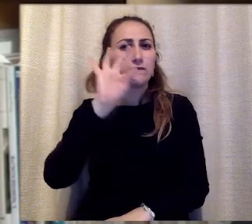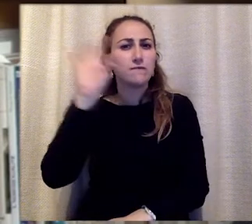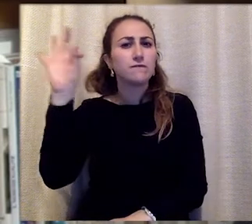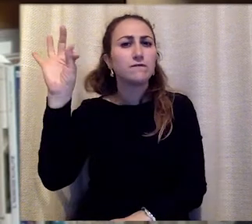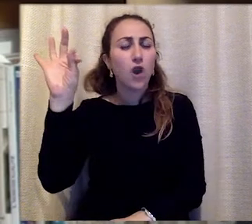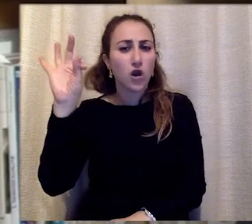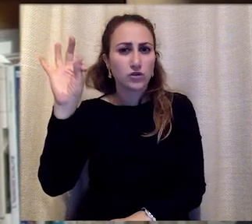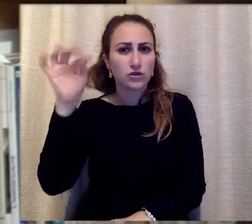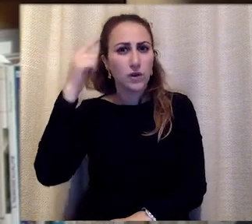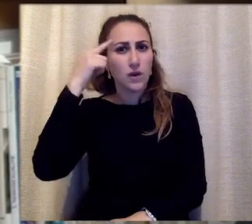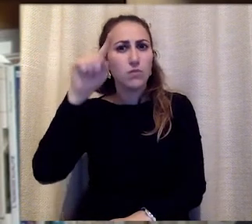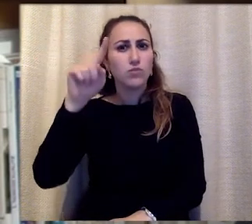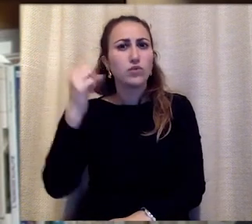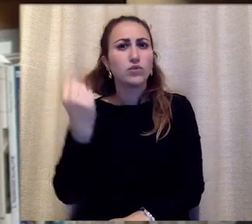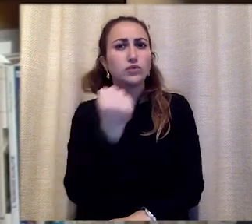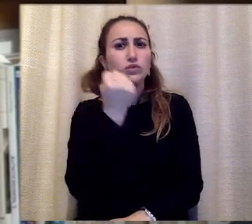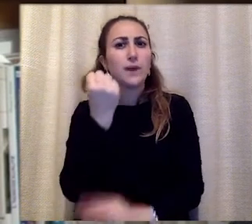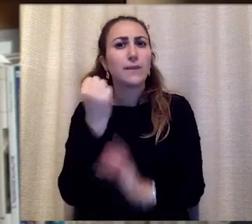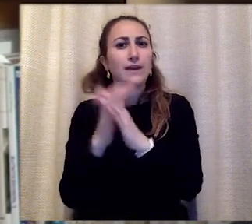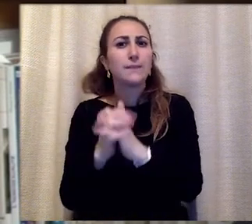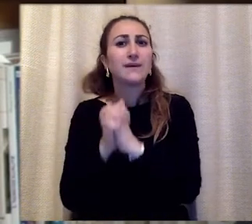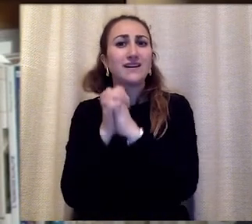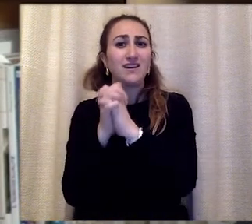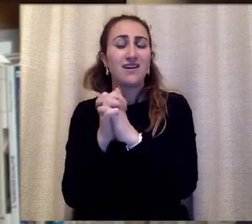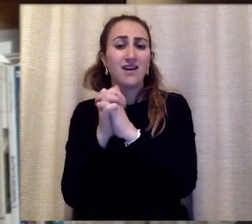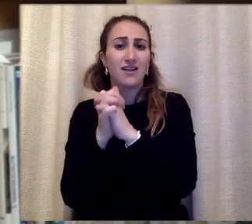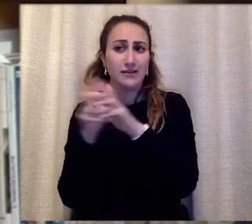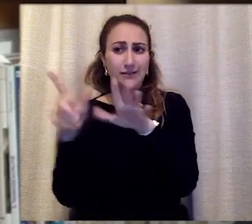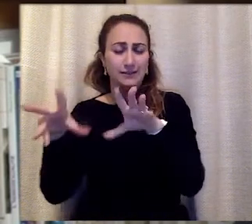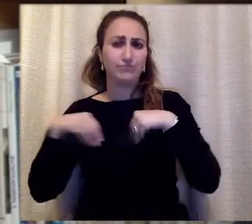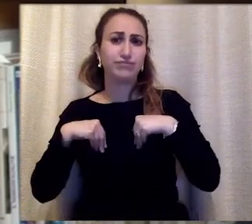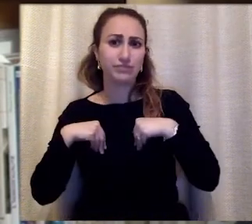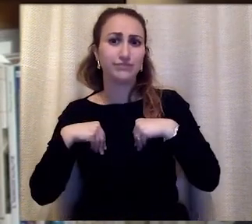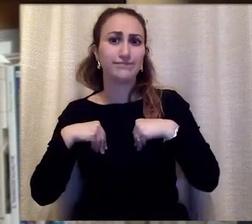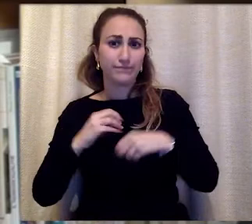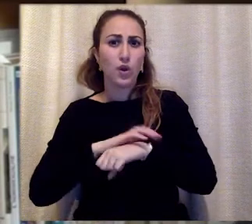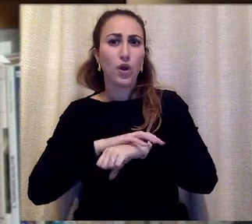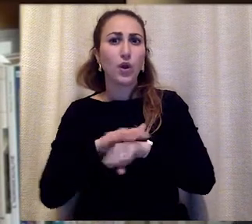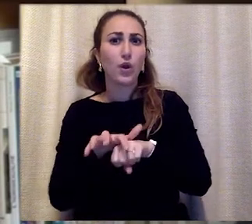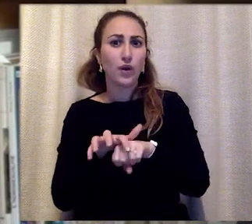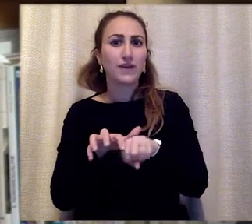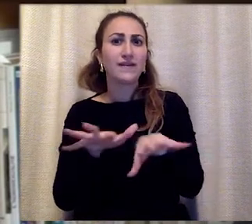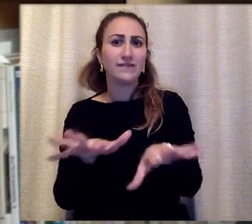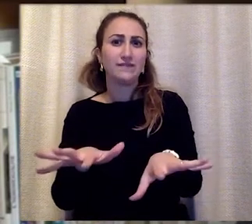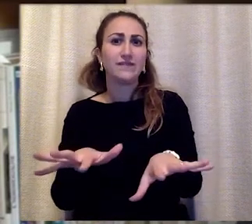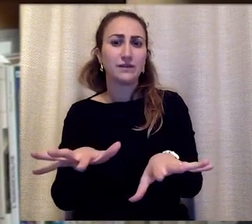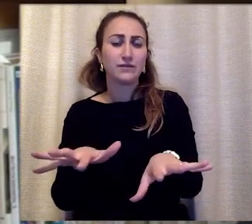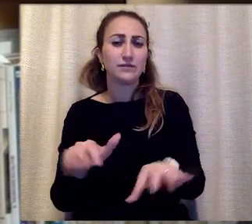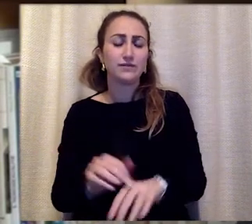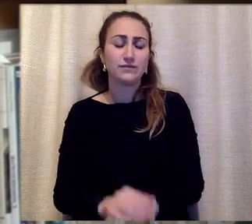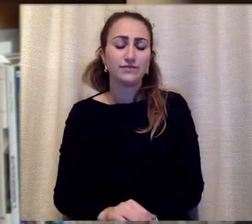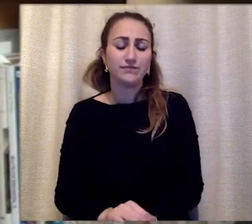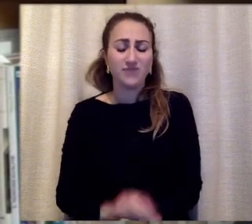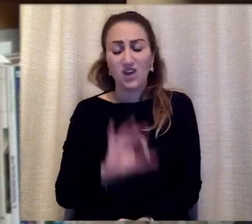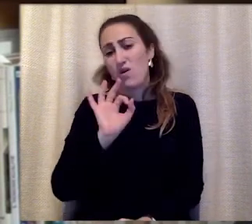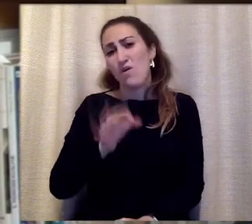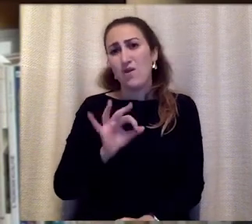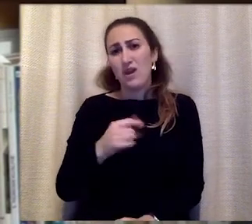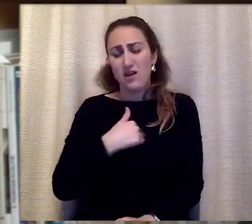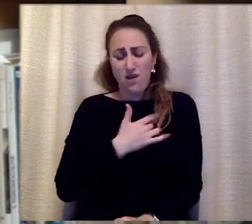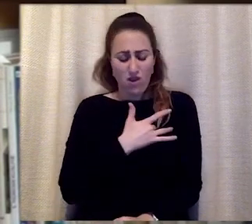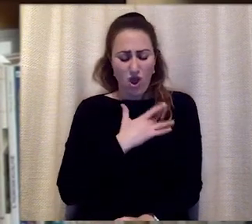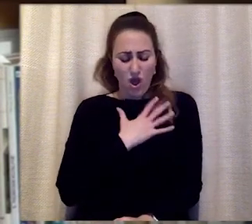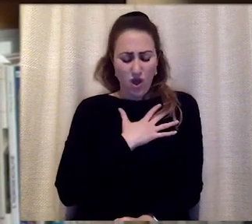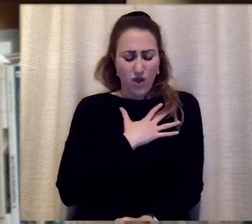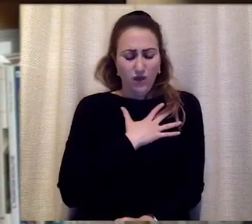une séparation, une affliction dans nos cœurs qui amène une tristesse qui est légitime.